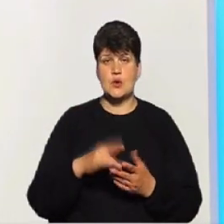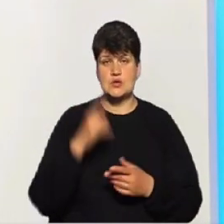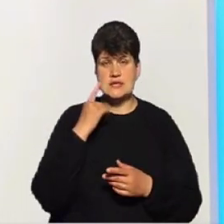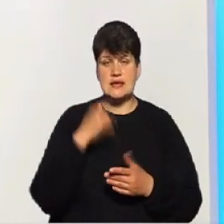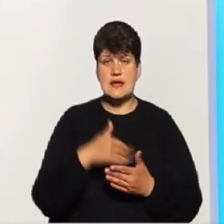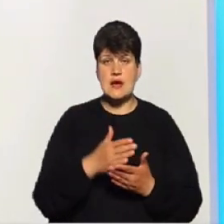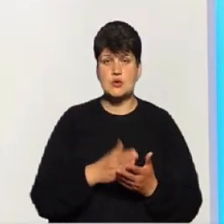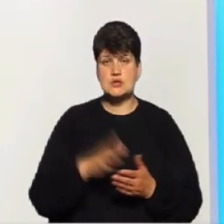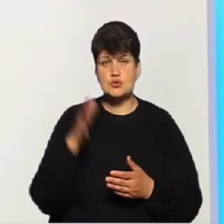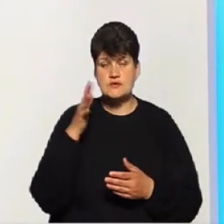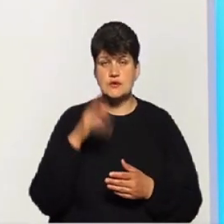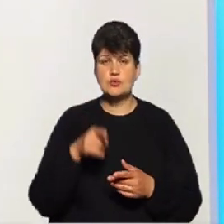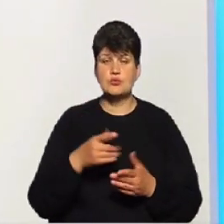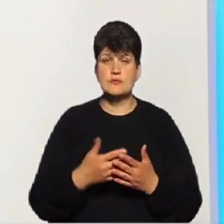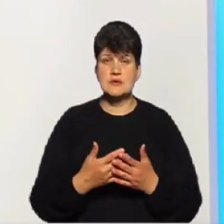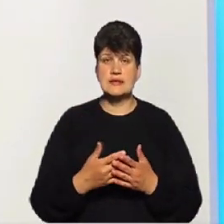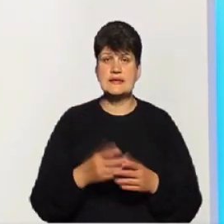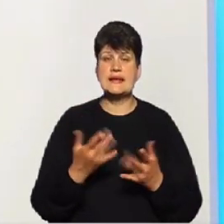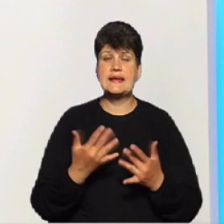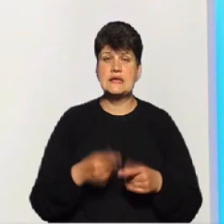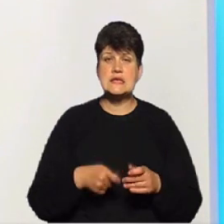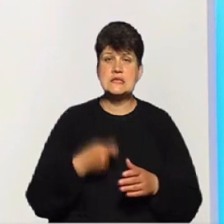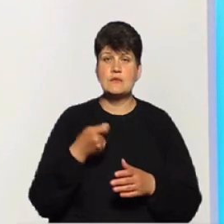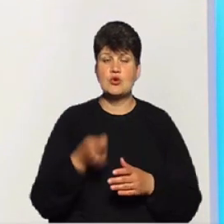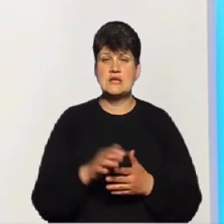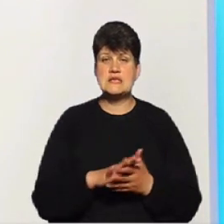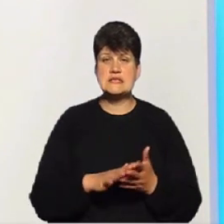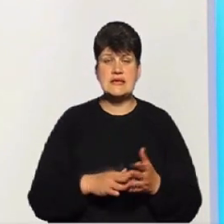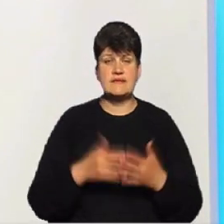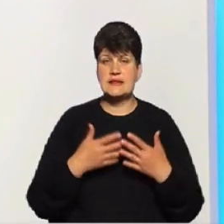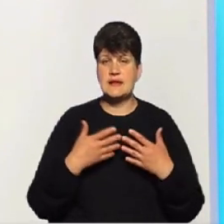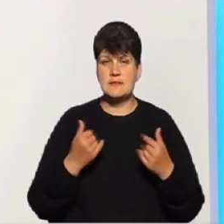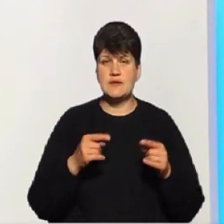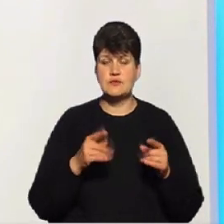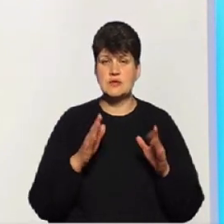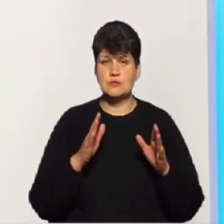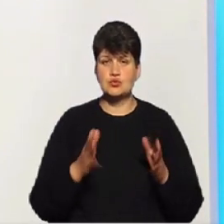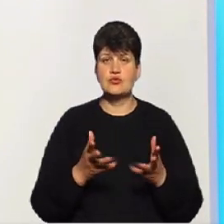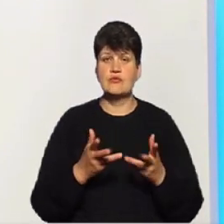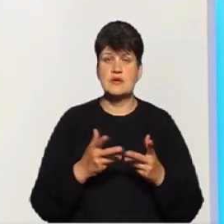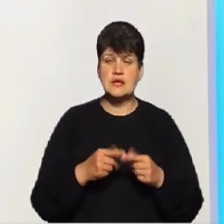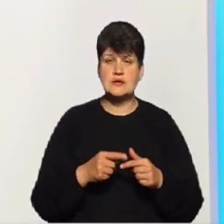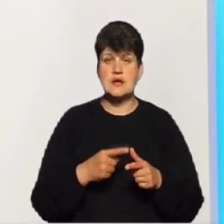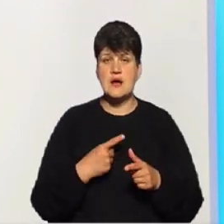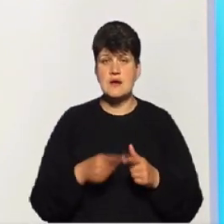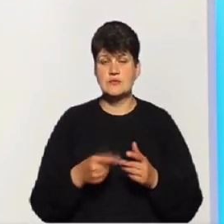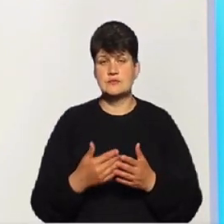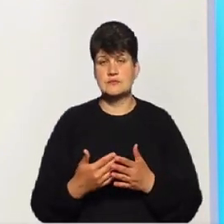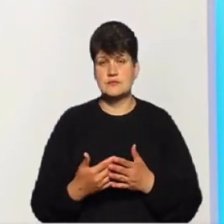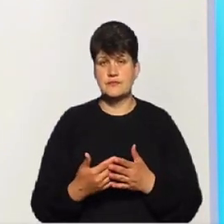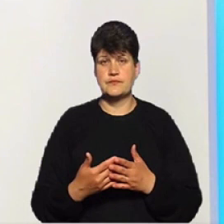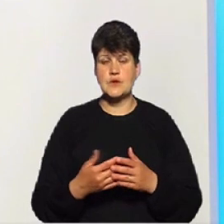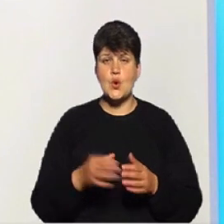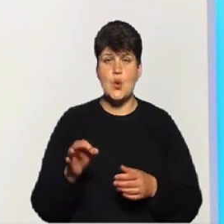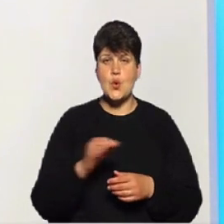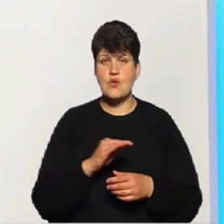статистики кількості поданих апеляційних заяв нема. Вони будуть ці кількості або ця вся статистика у офіційному